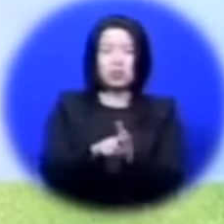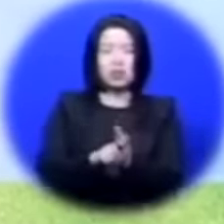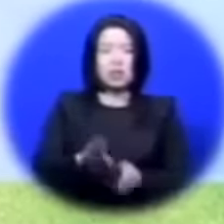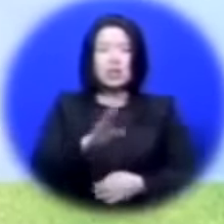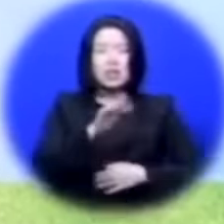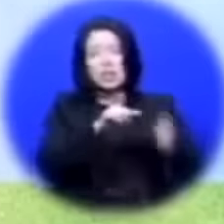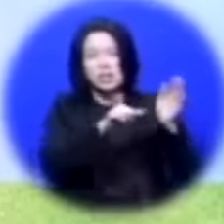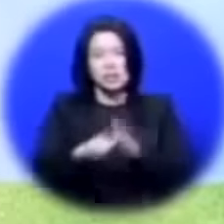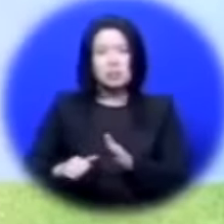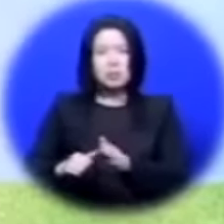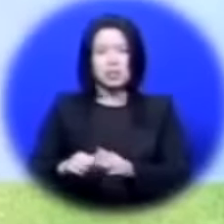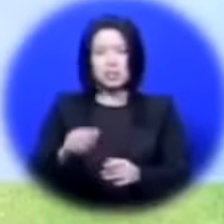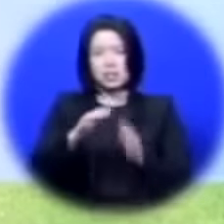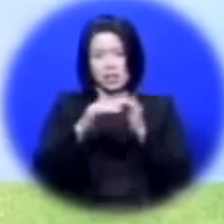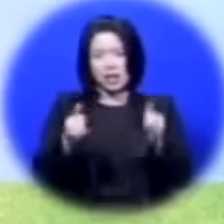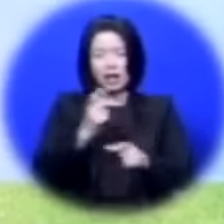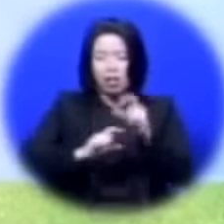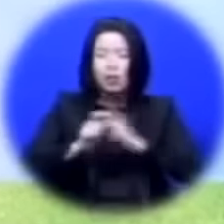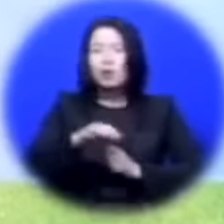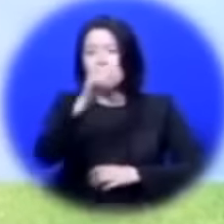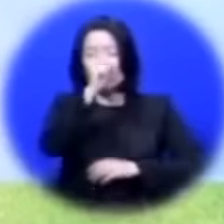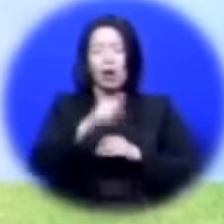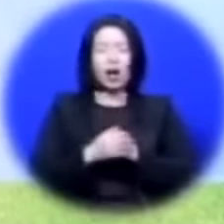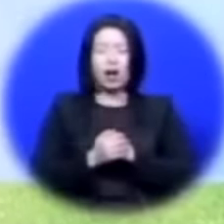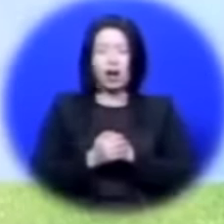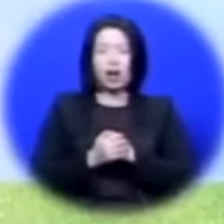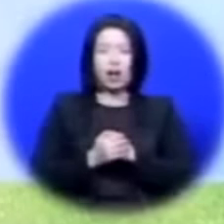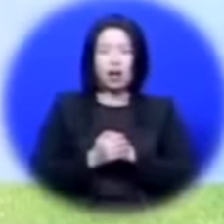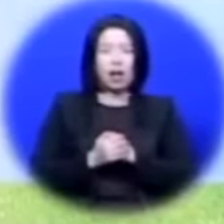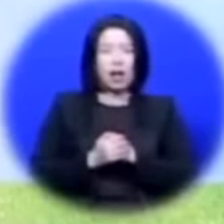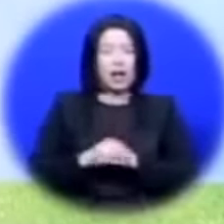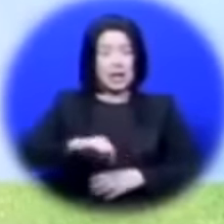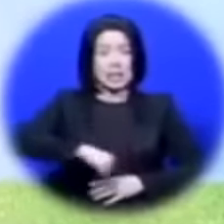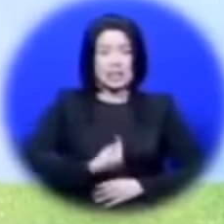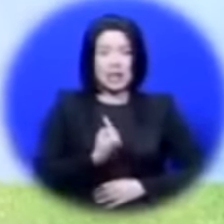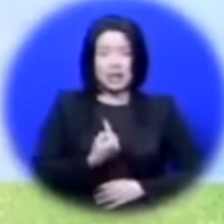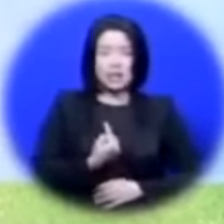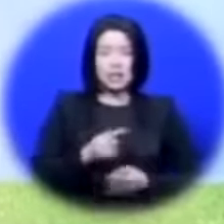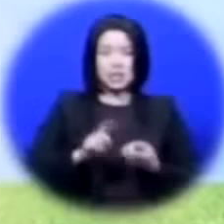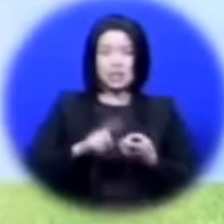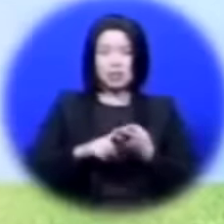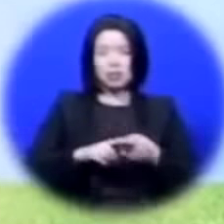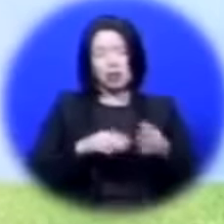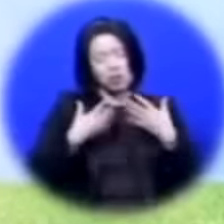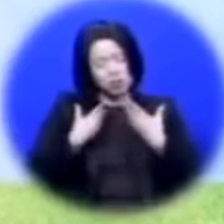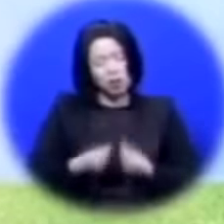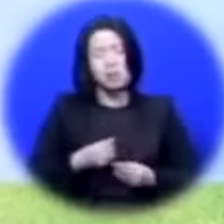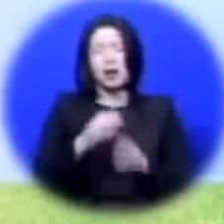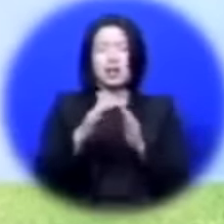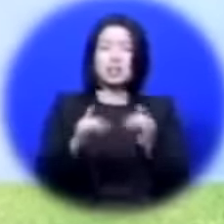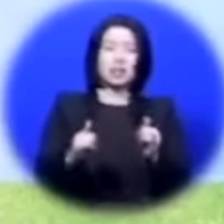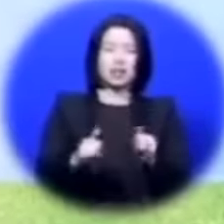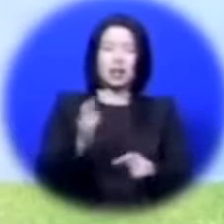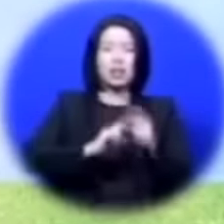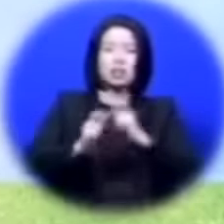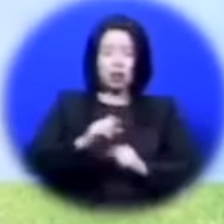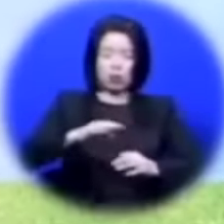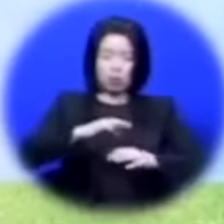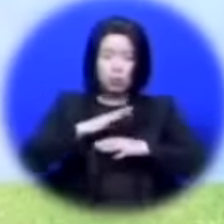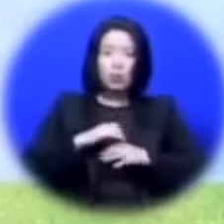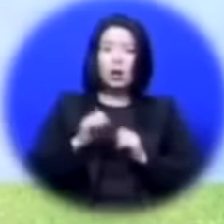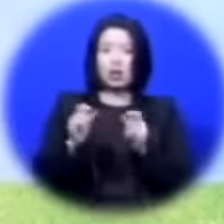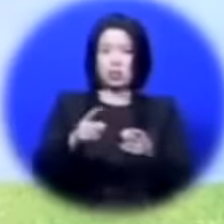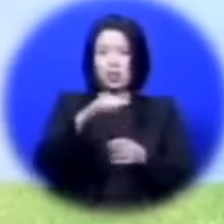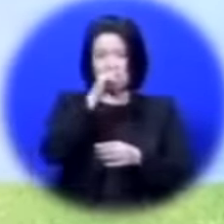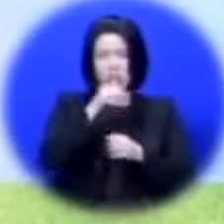실패자가 더 나아요 실패자가 절망 자기 자신에 대해서 절망한 자가 더 놀라운 기회가